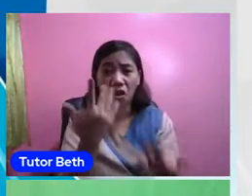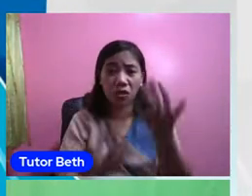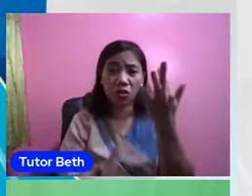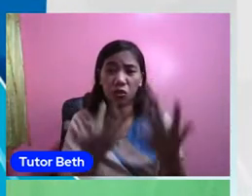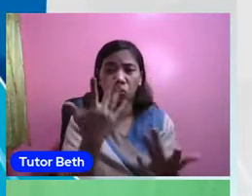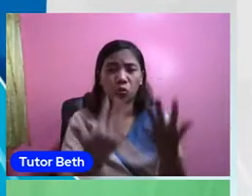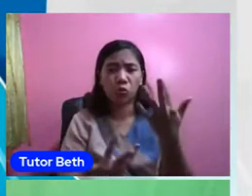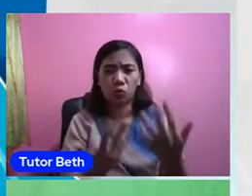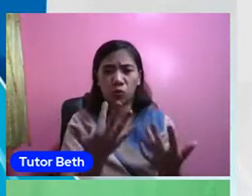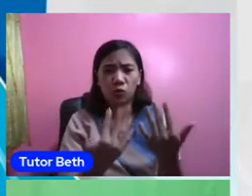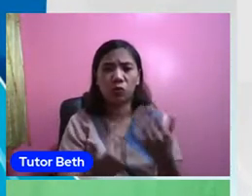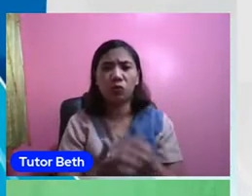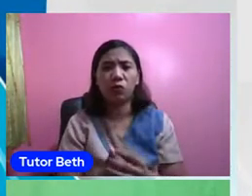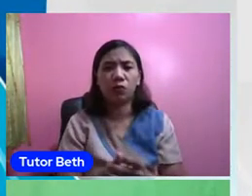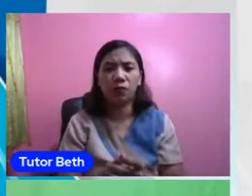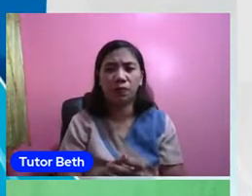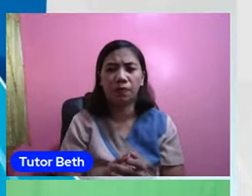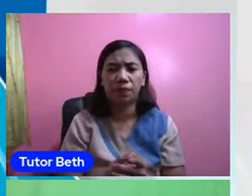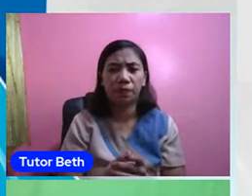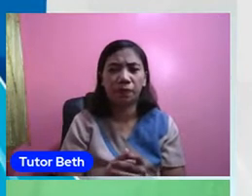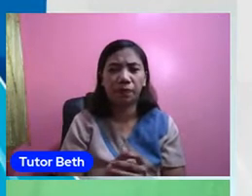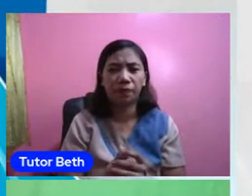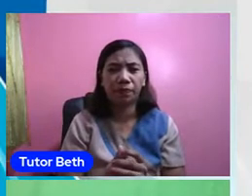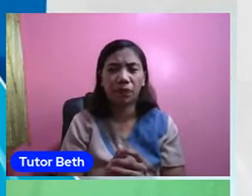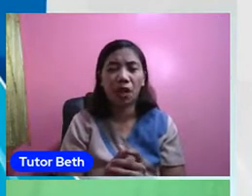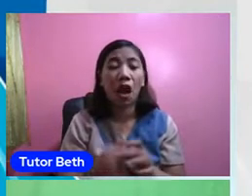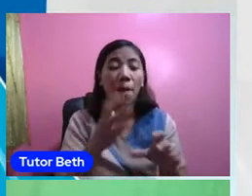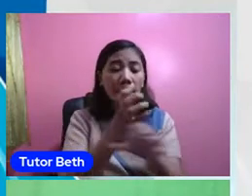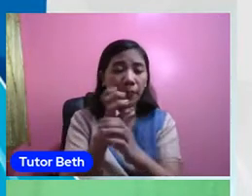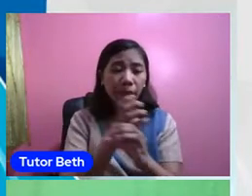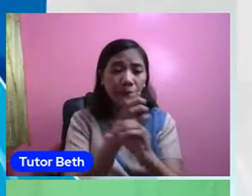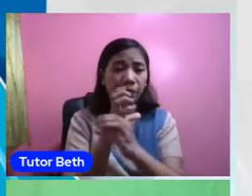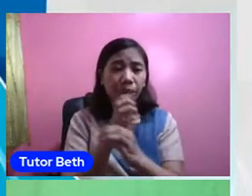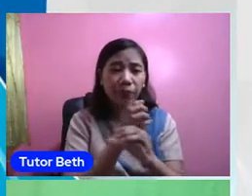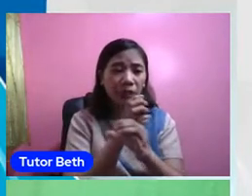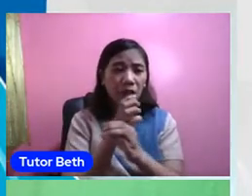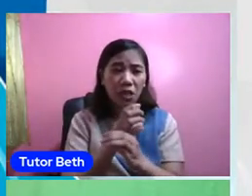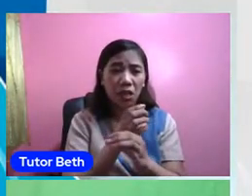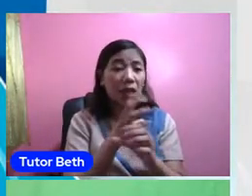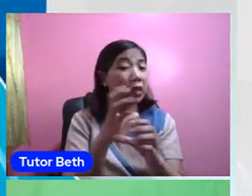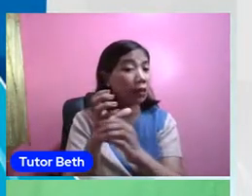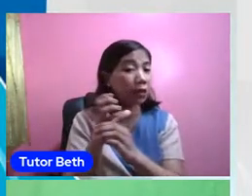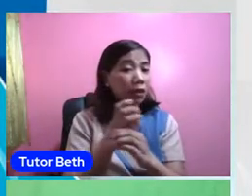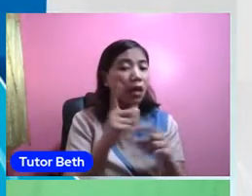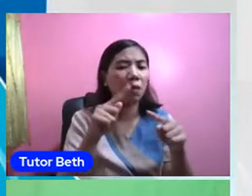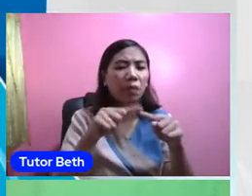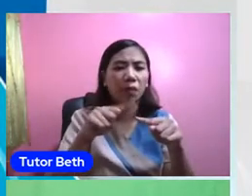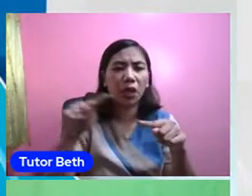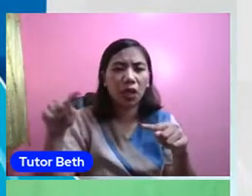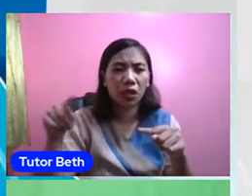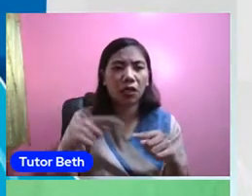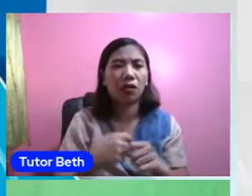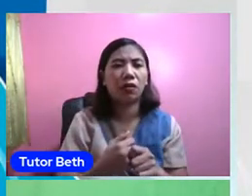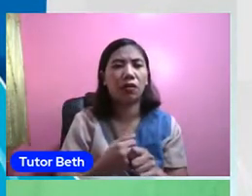paggamit ng mga sinasaksak natin gamit sa bahay. Okay.